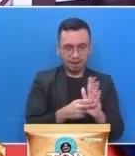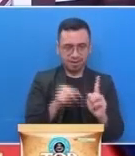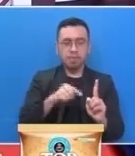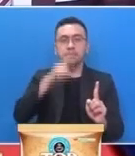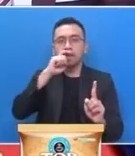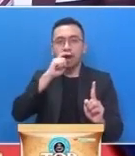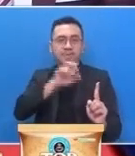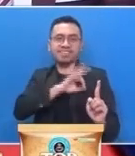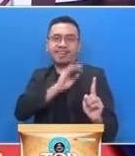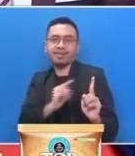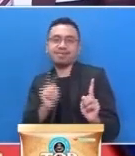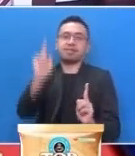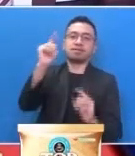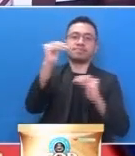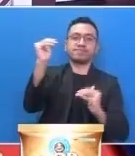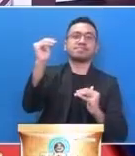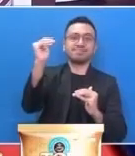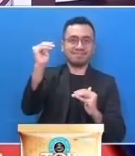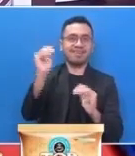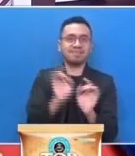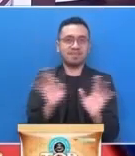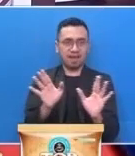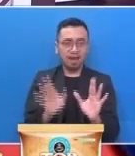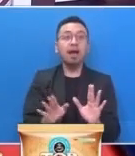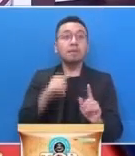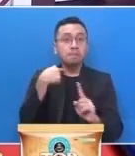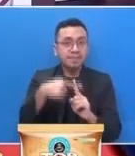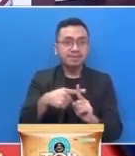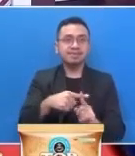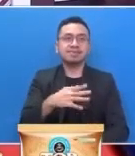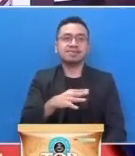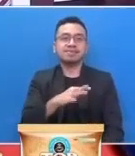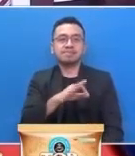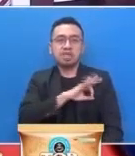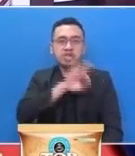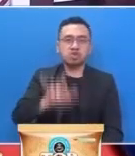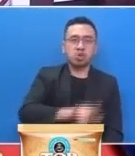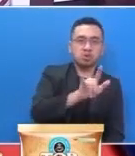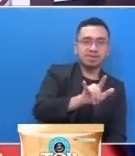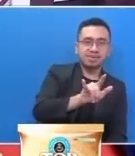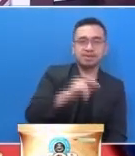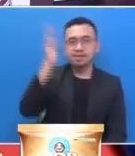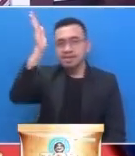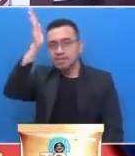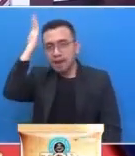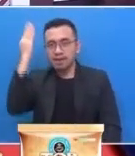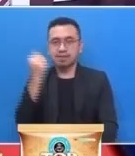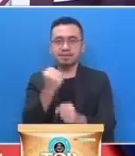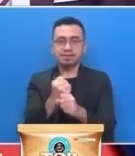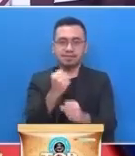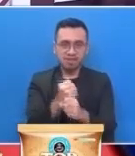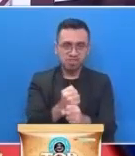sehingga melihat ee apa ya segitiga hubungan di antara ee dua orang ini memang jadi